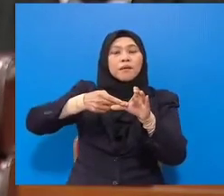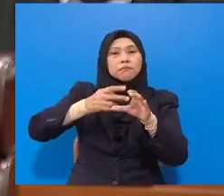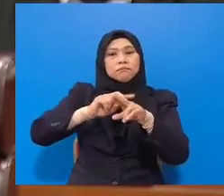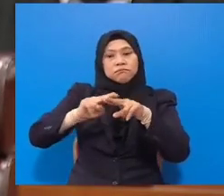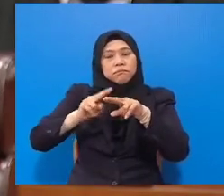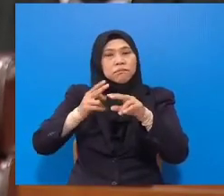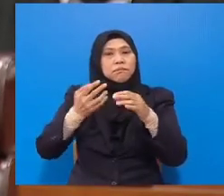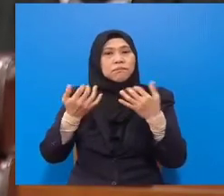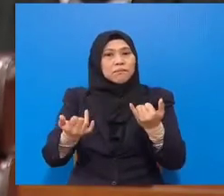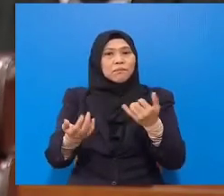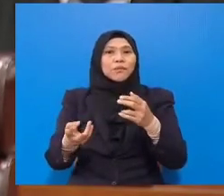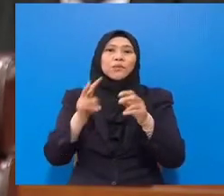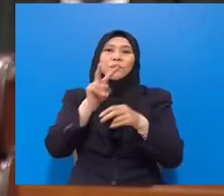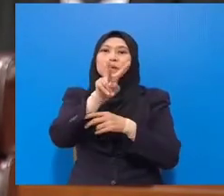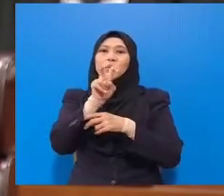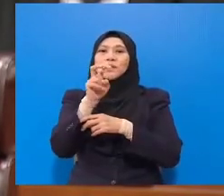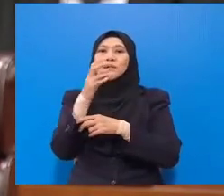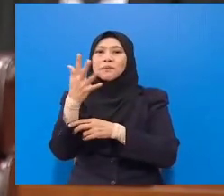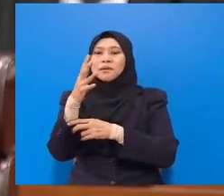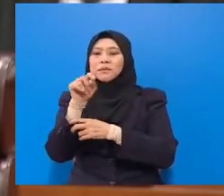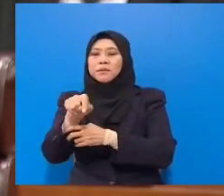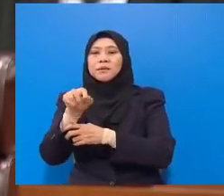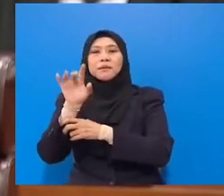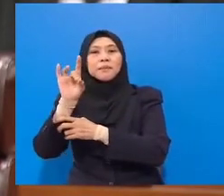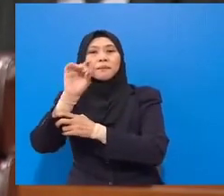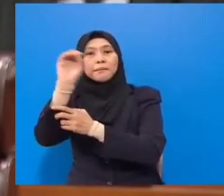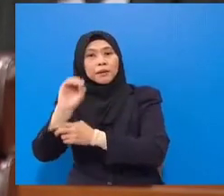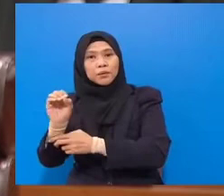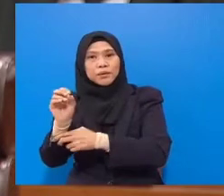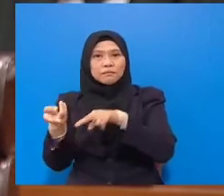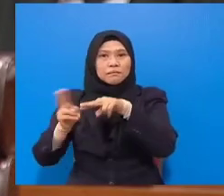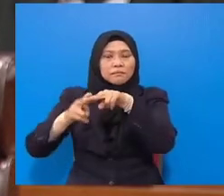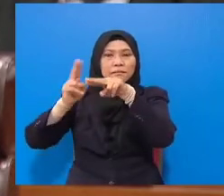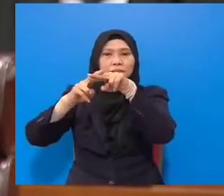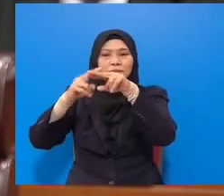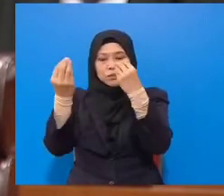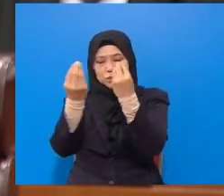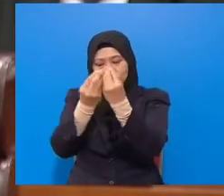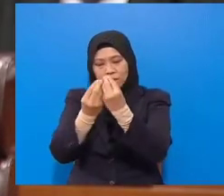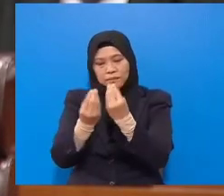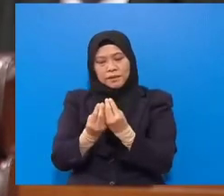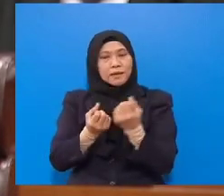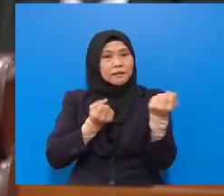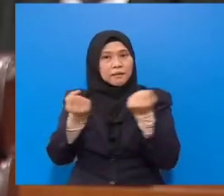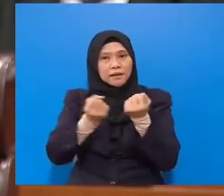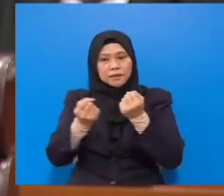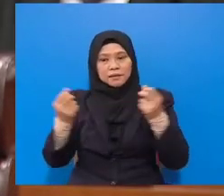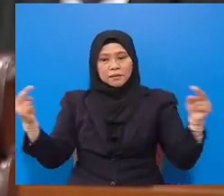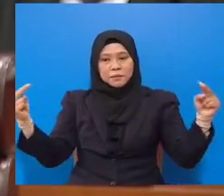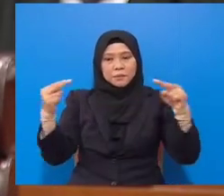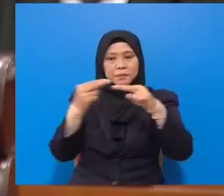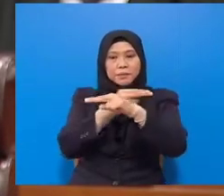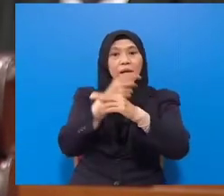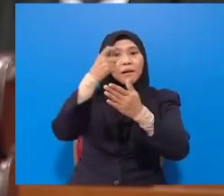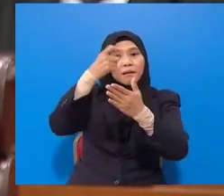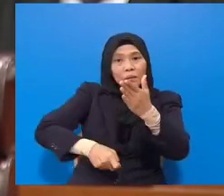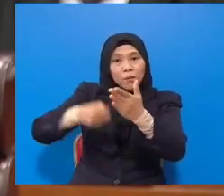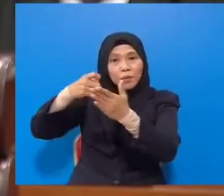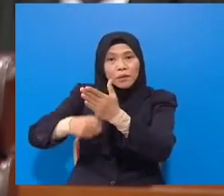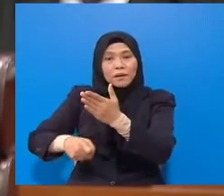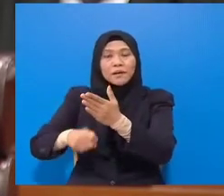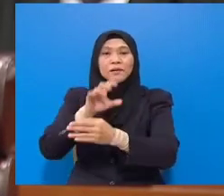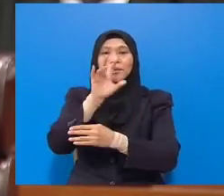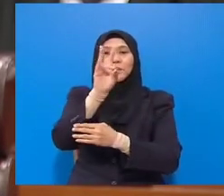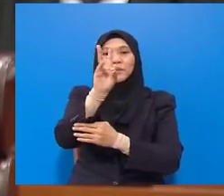melonjak 215 28 ratus dan jumlah kendaraan dilebur Ayo betul meningkat